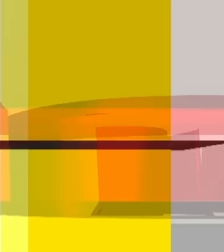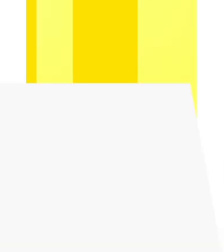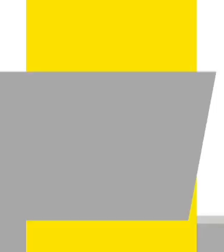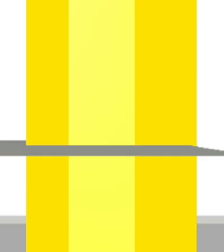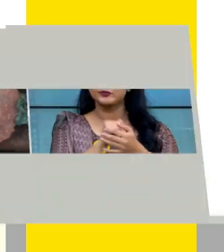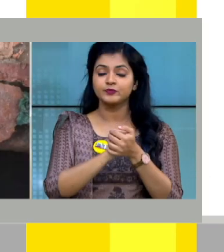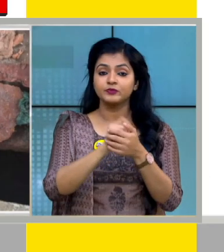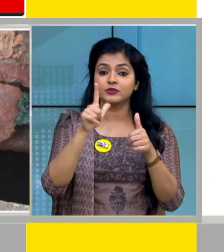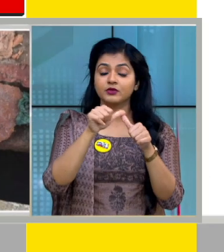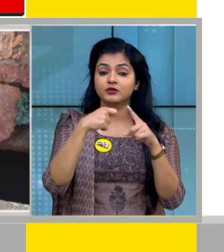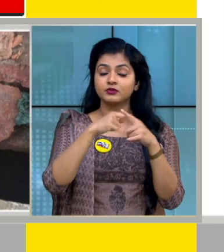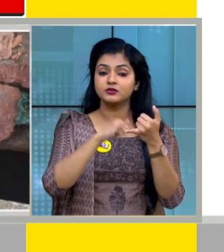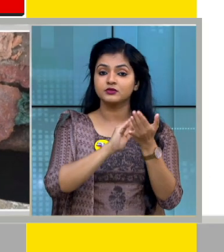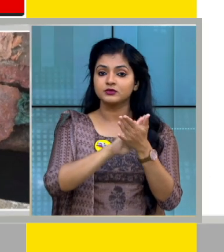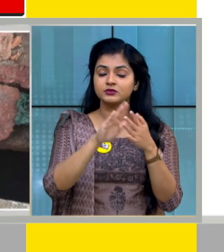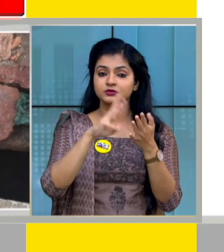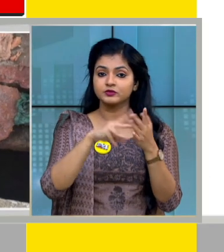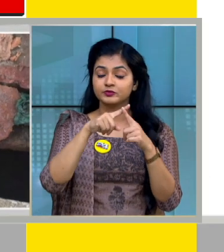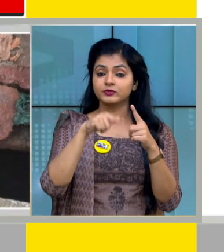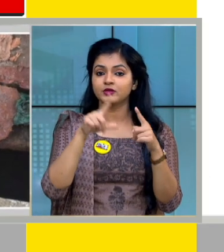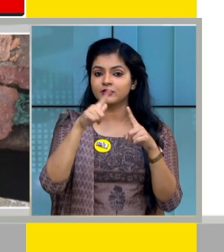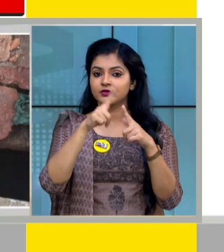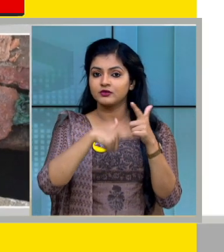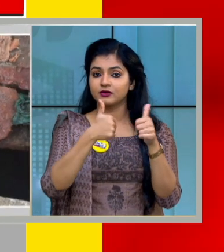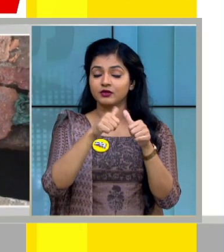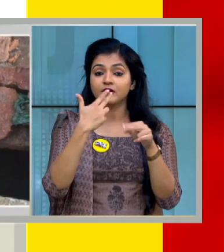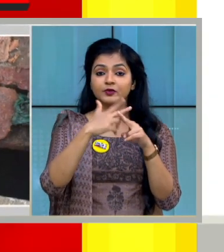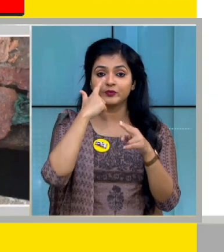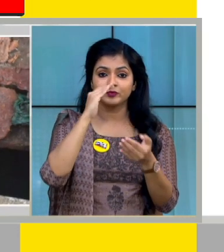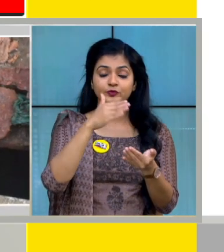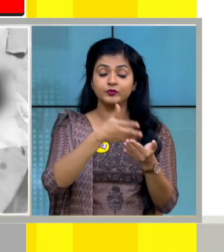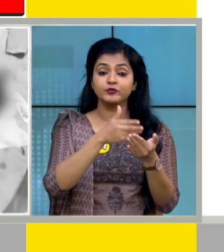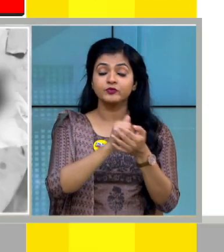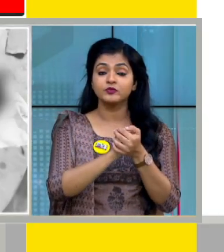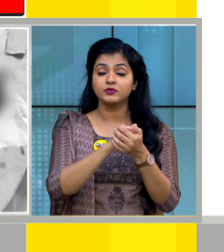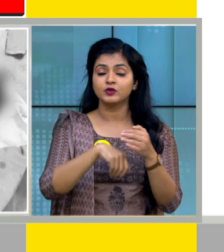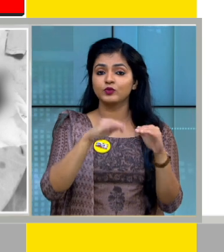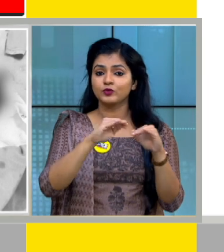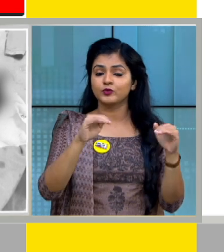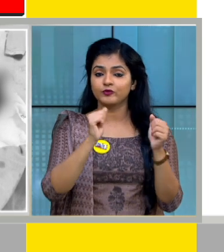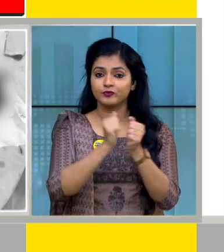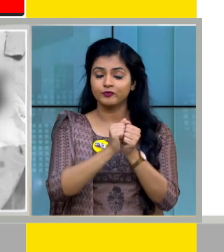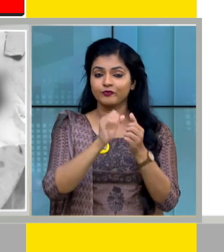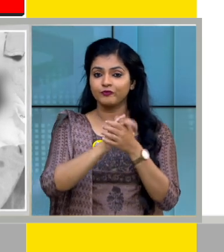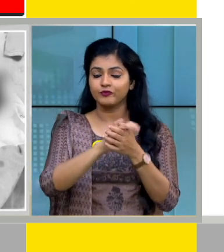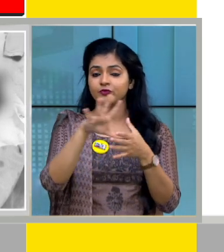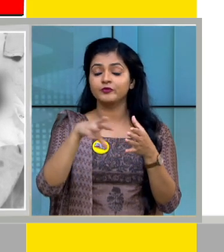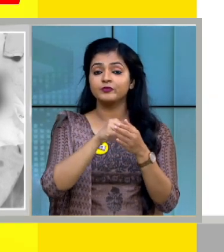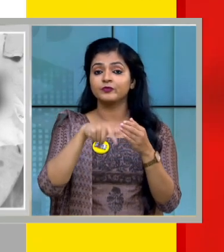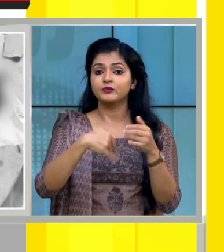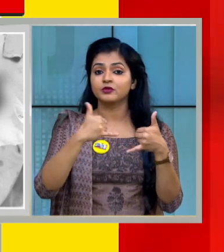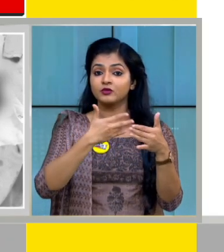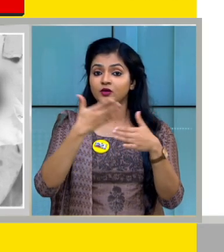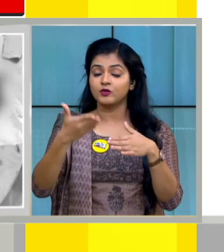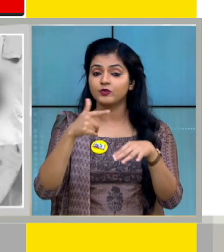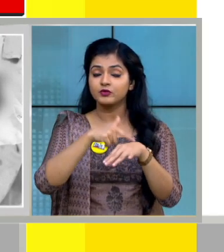സെൻ, ലിയ ലക്ഷ്മി സെൻ എന്നാണ് ഈ കുട്ടിയുടെ മുഴുവൻ പേര്. അപ്പോൾ കുട്ടി കൂട്ടുകാർക്കൊപ്പം കളിക്കാൻ പോവുകയായിരുന്നു. ശേഷം ഇത്തരത്തിൽ